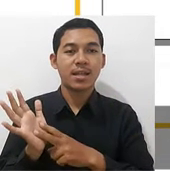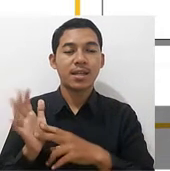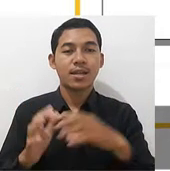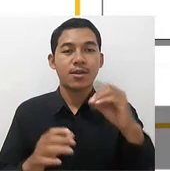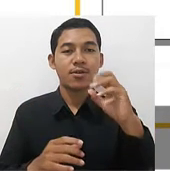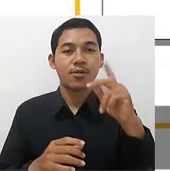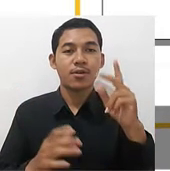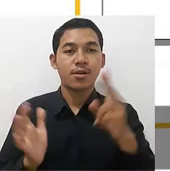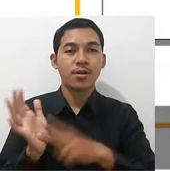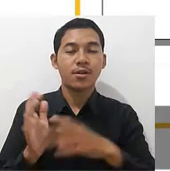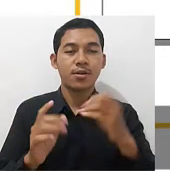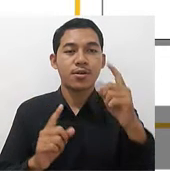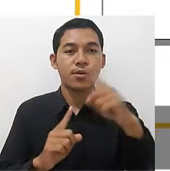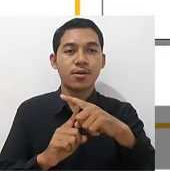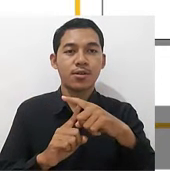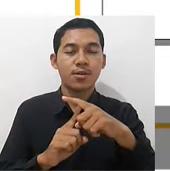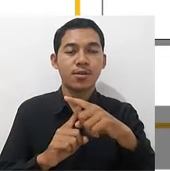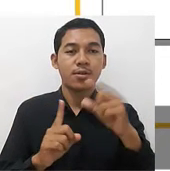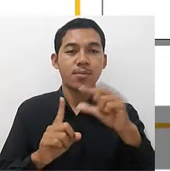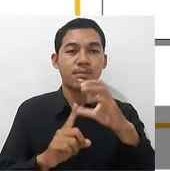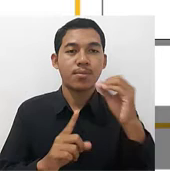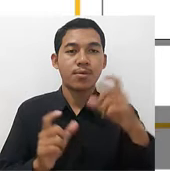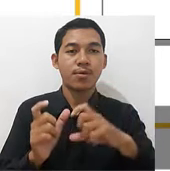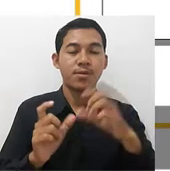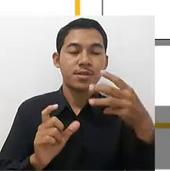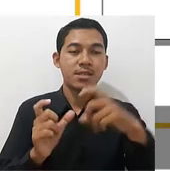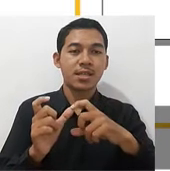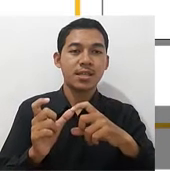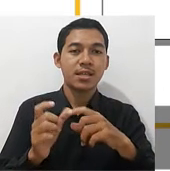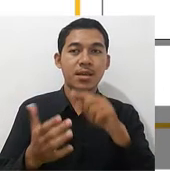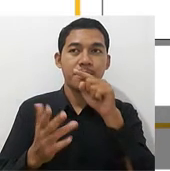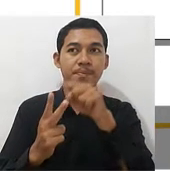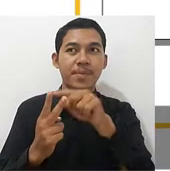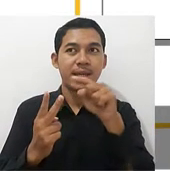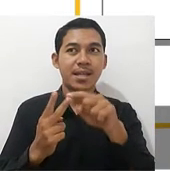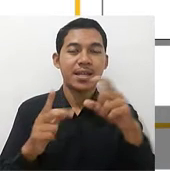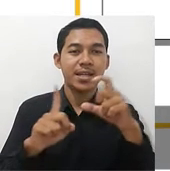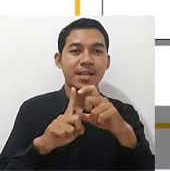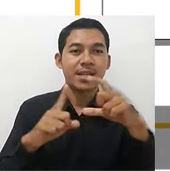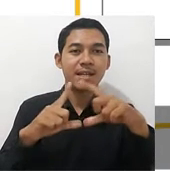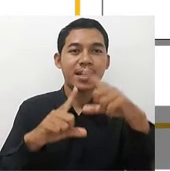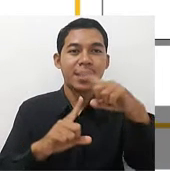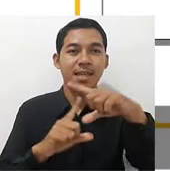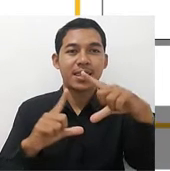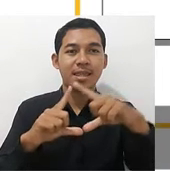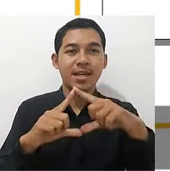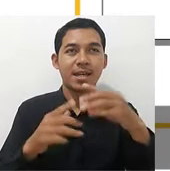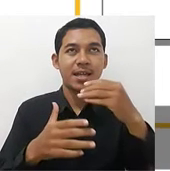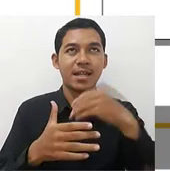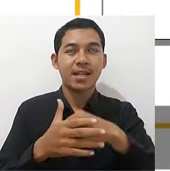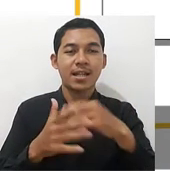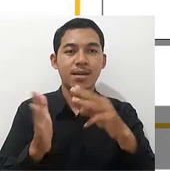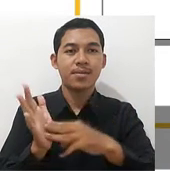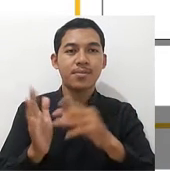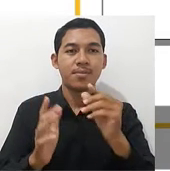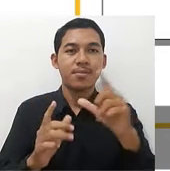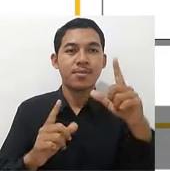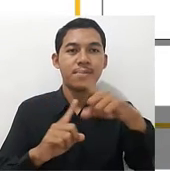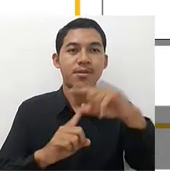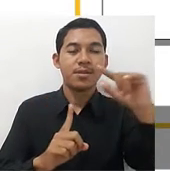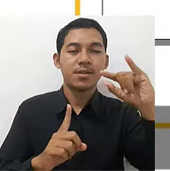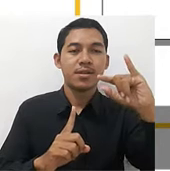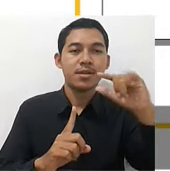bisa melakukan proses seleksi data gitu ya untuk menyeleksi data. Nah, dalam multiplexer ini dia